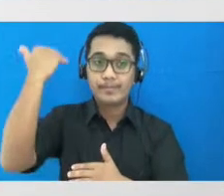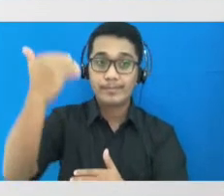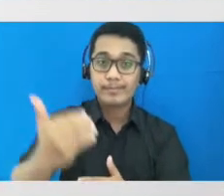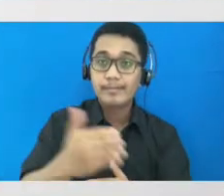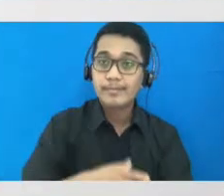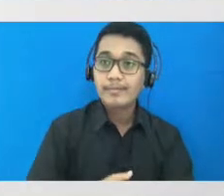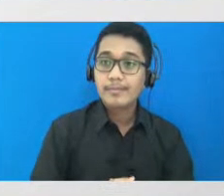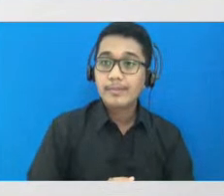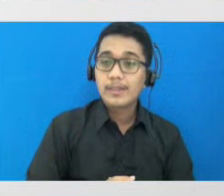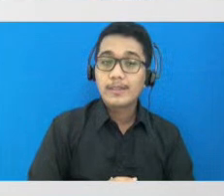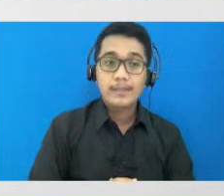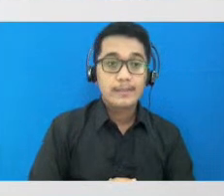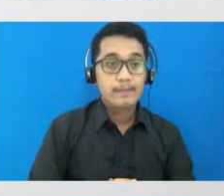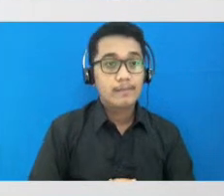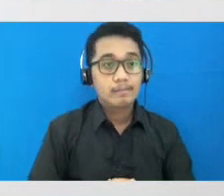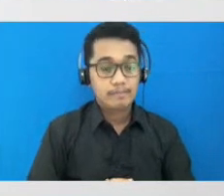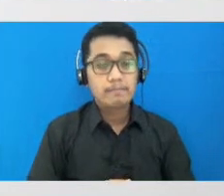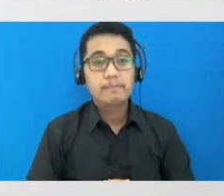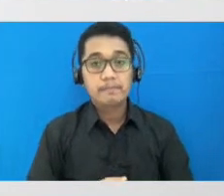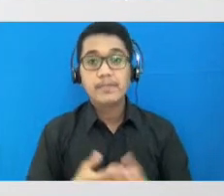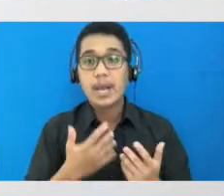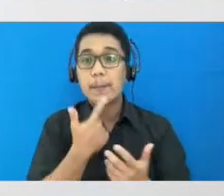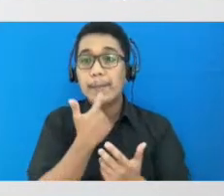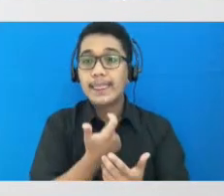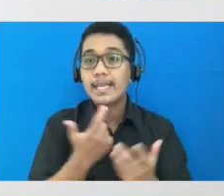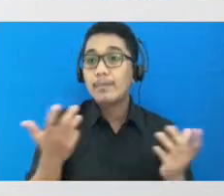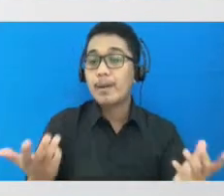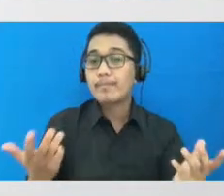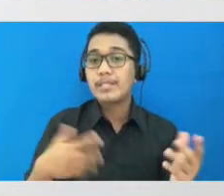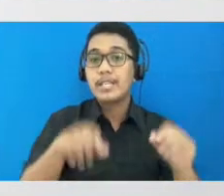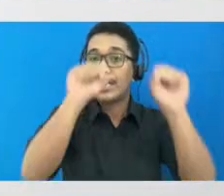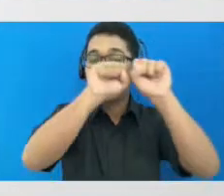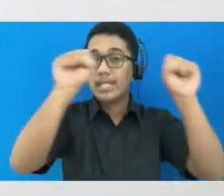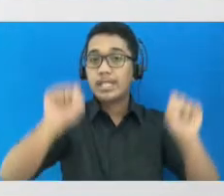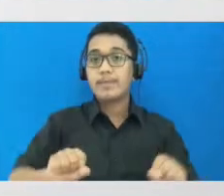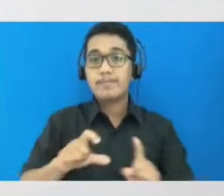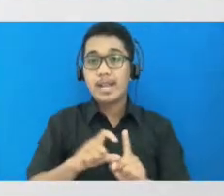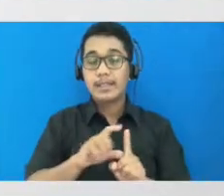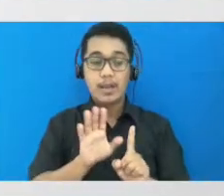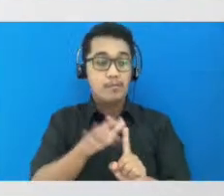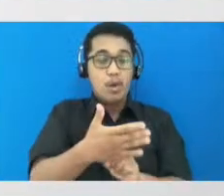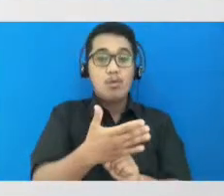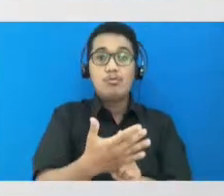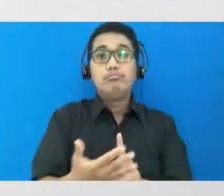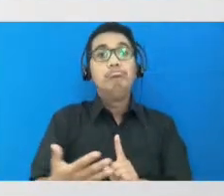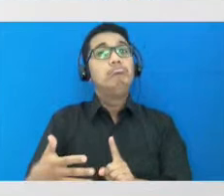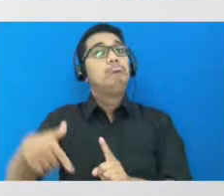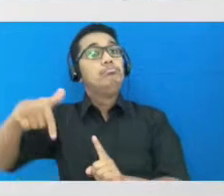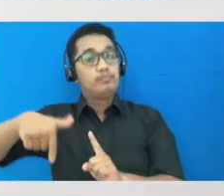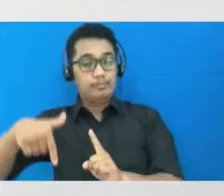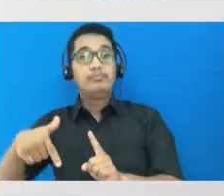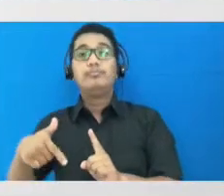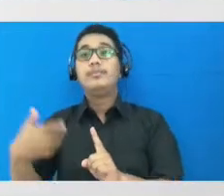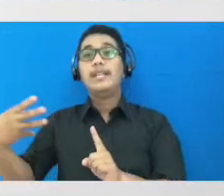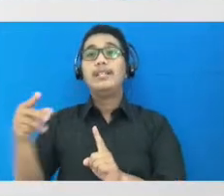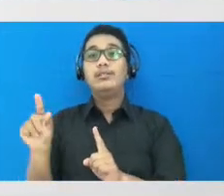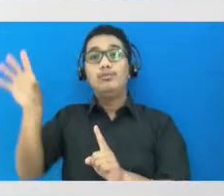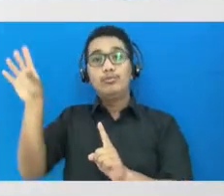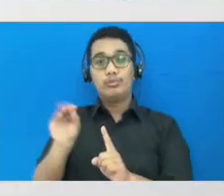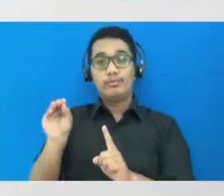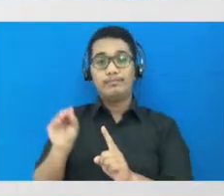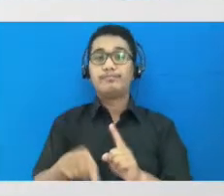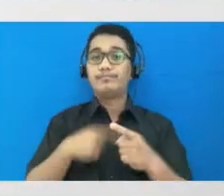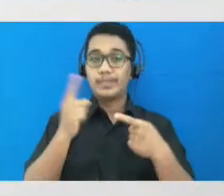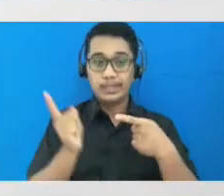lihat elemen-elemen penting dalam sistem perlindungan data yang modern yang saat ini diadopsi oleh EU. Yang